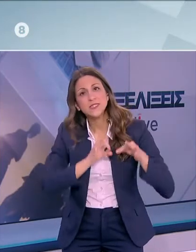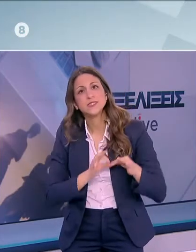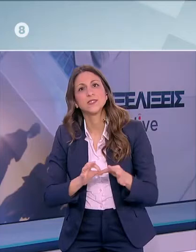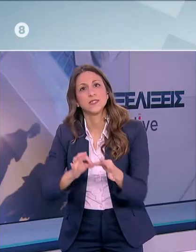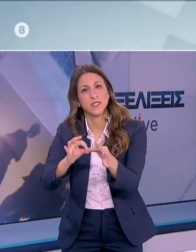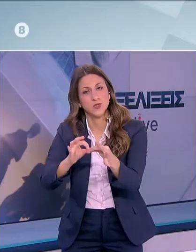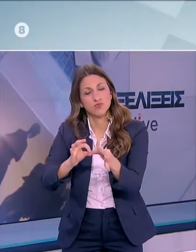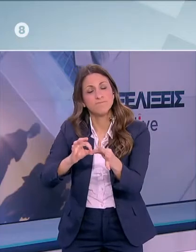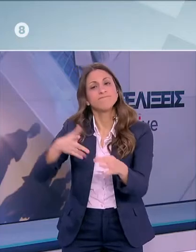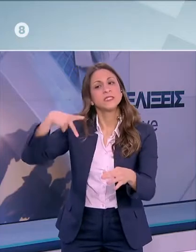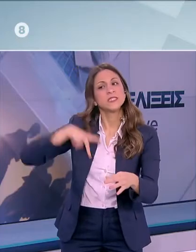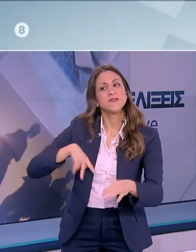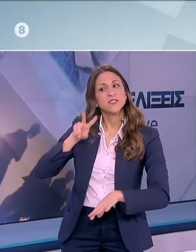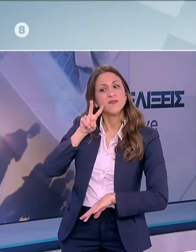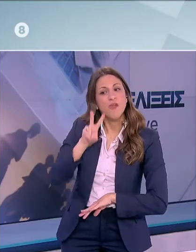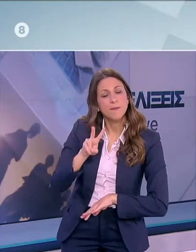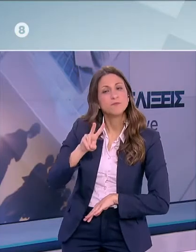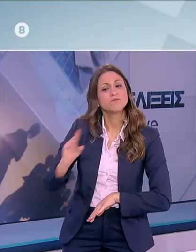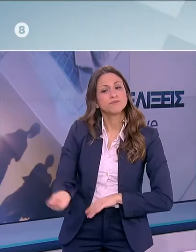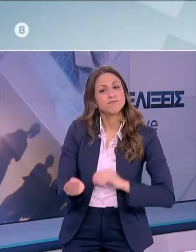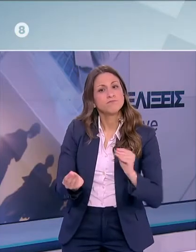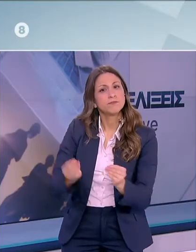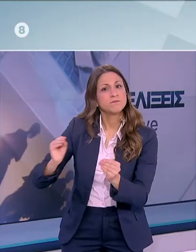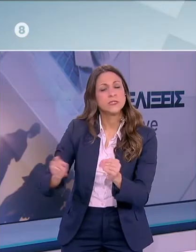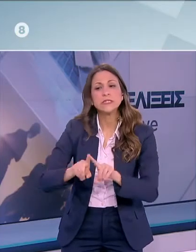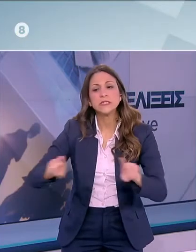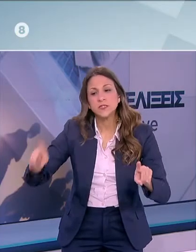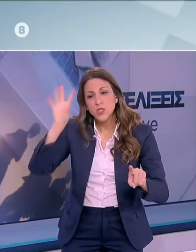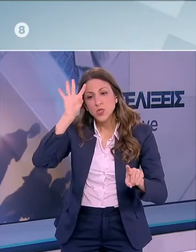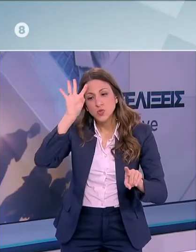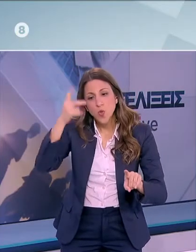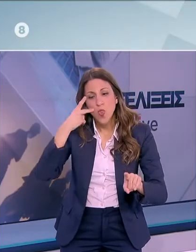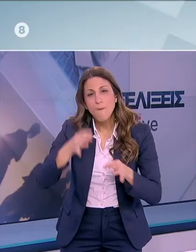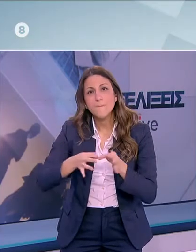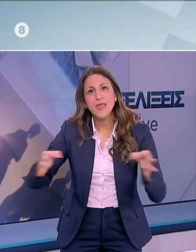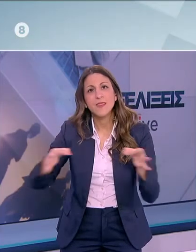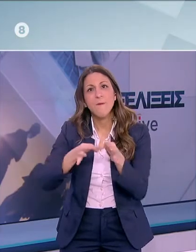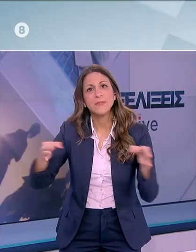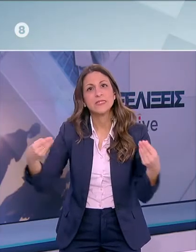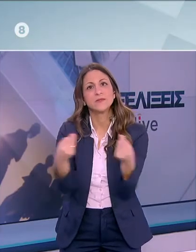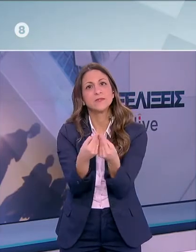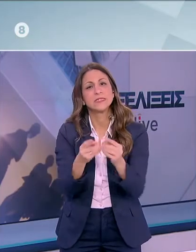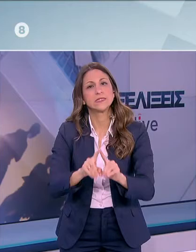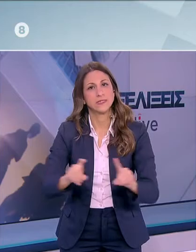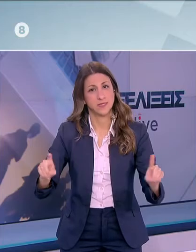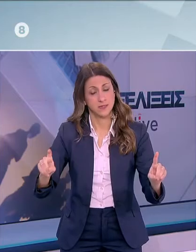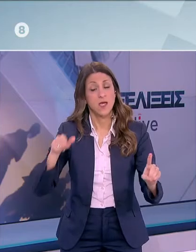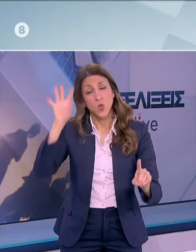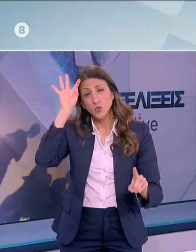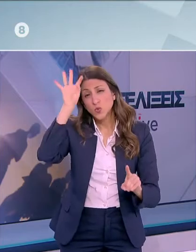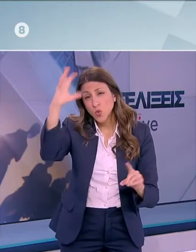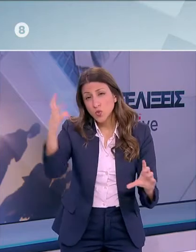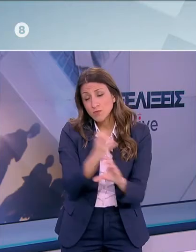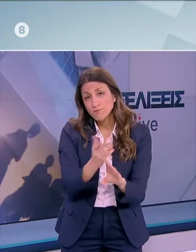μηχανισμός, αξιολογώντας τα νέα δεδομένα, λαμβάνει όλα τα πρόσφορα μέτρα για να περιορίσει την εξάπλωση του ιού. Προκειμένου όμως να επιτευχθεί ο στόχος,